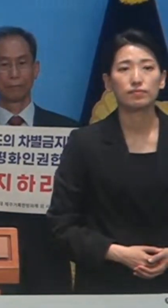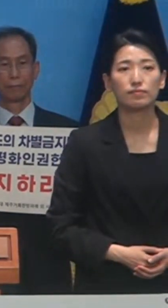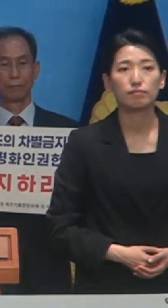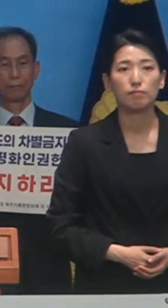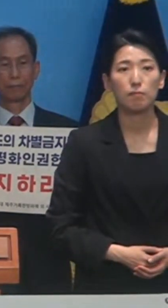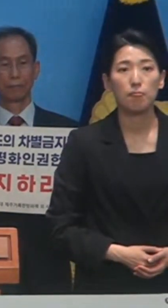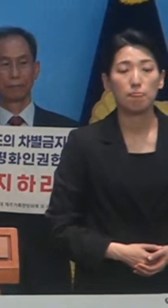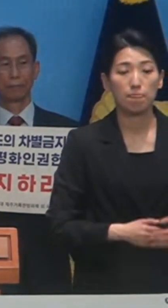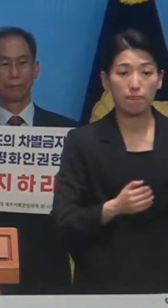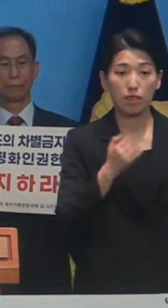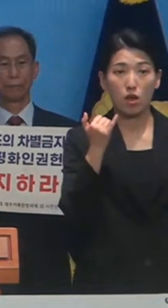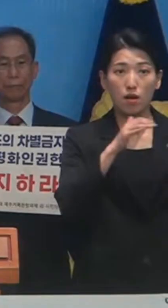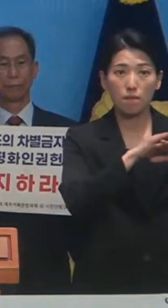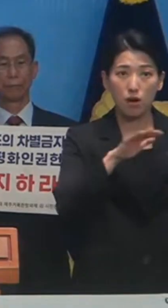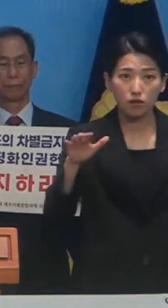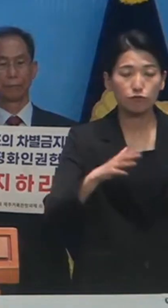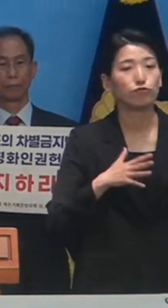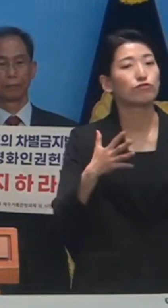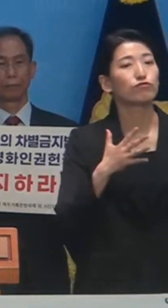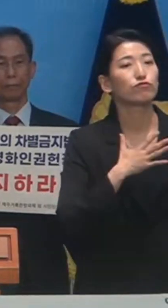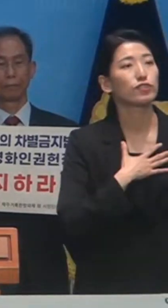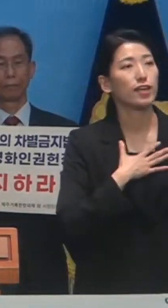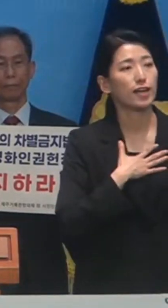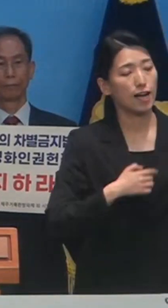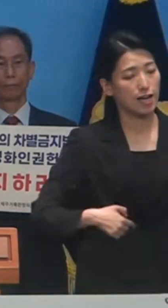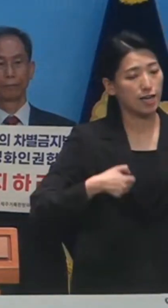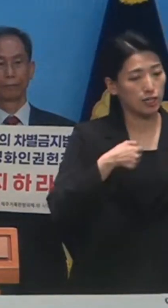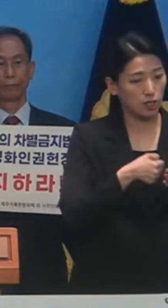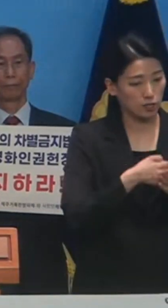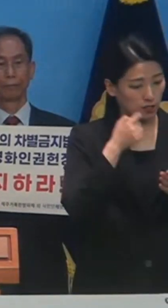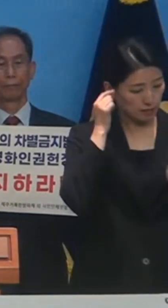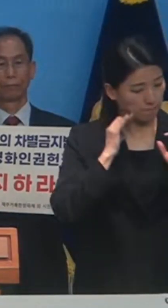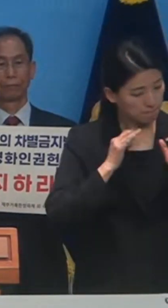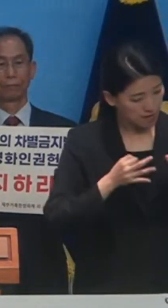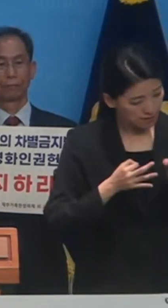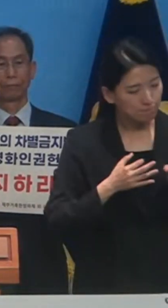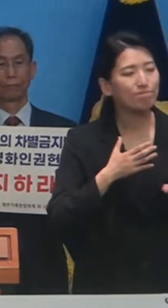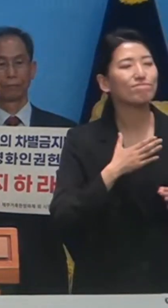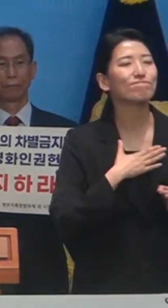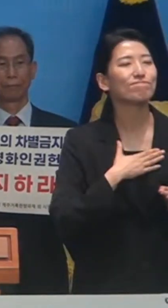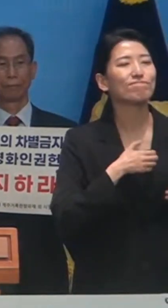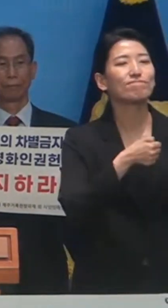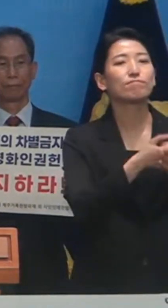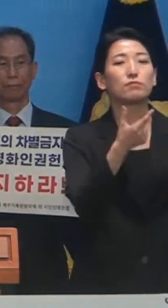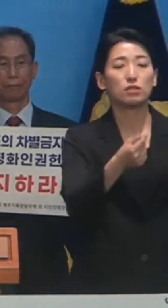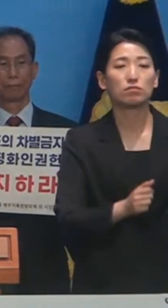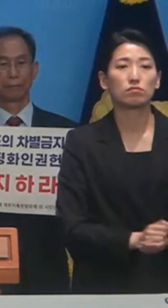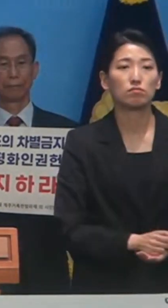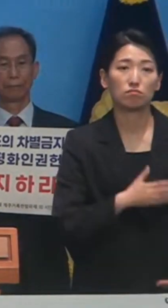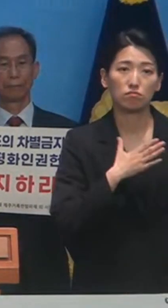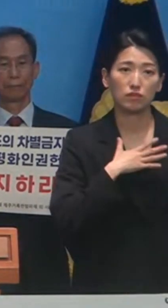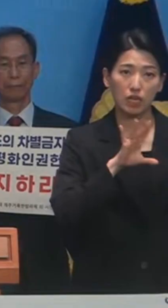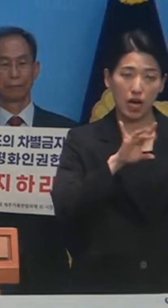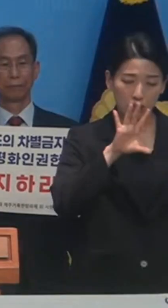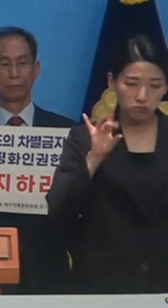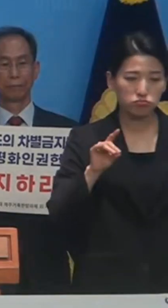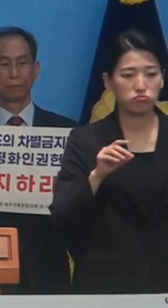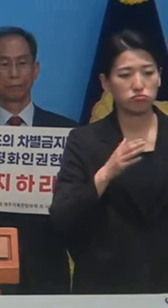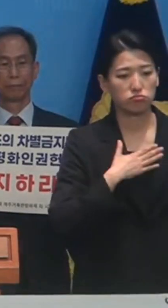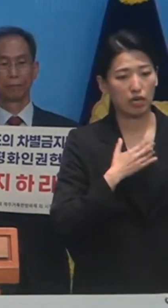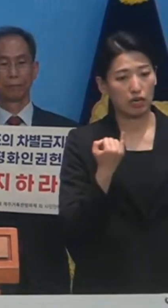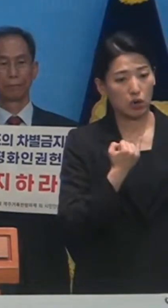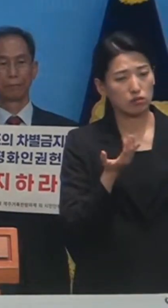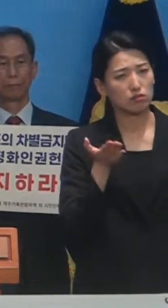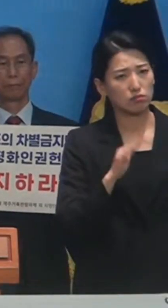내가 만들어내고 내가 결정한 성이 곧 나의 성이 되는 것입니다. 그래서 때에 따라서는 남자도 되고 여자도 될 수 있는